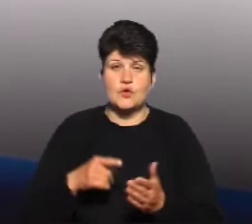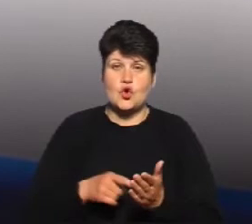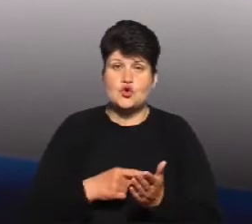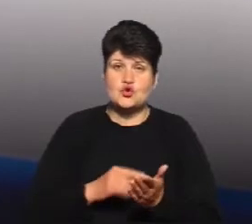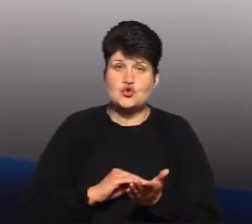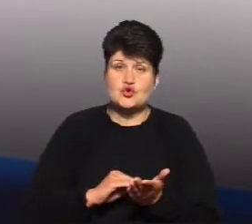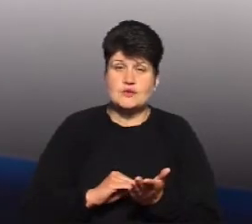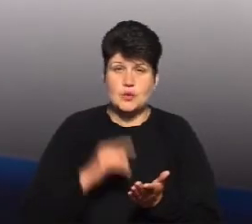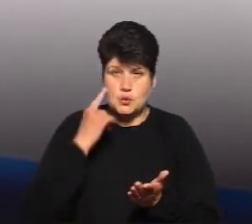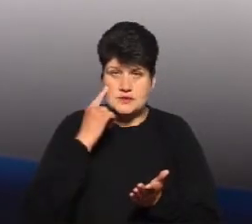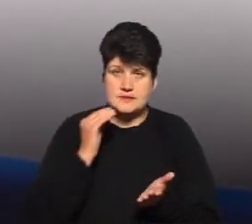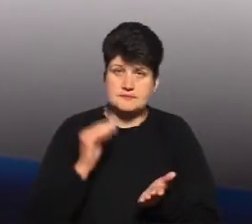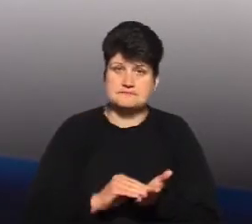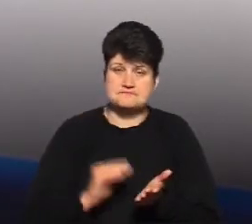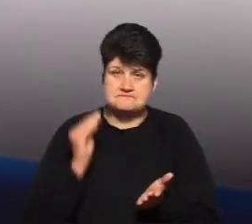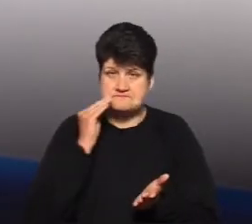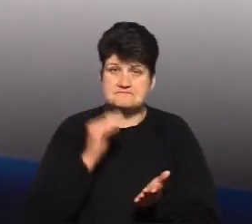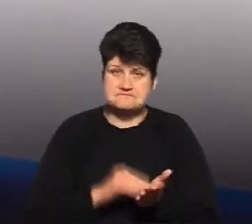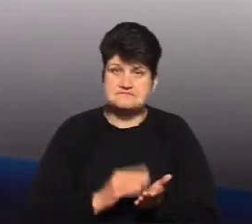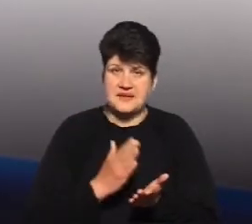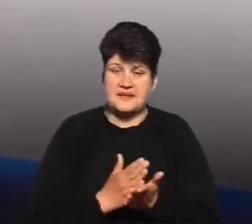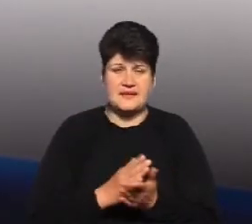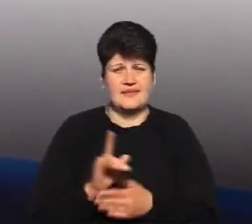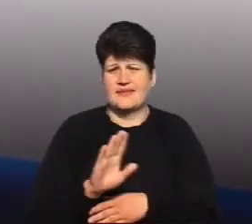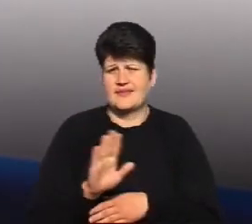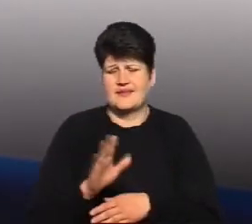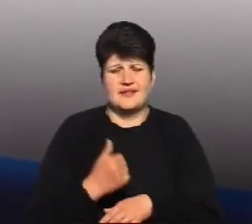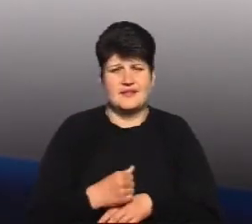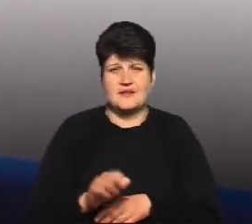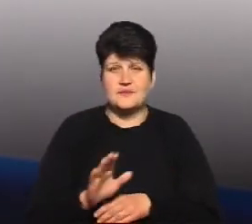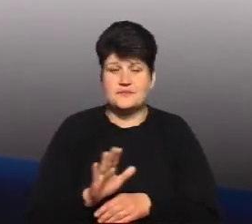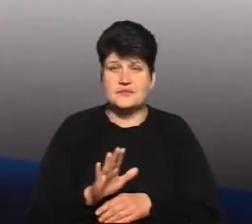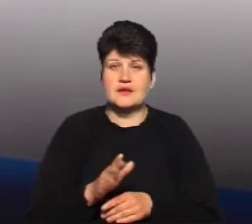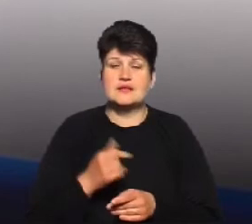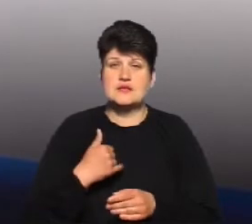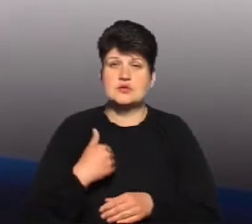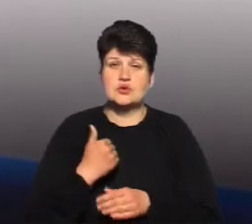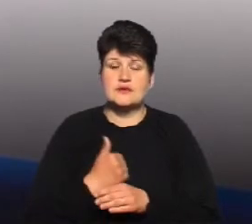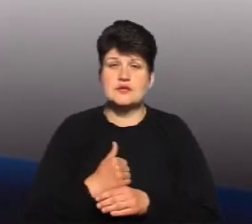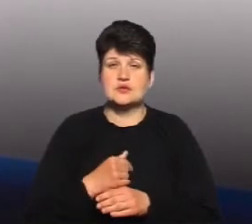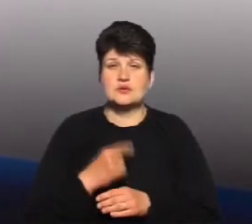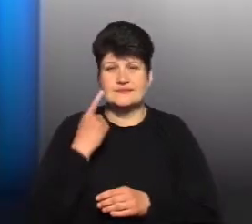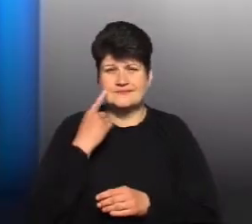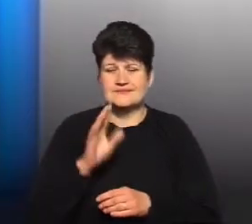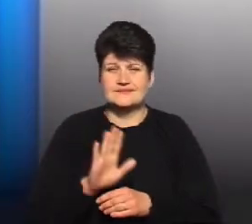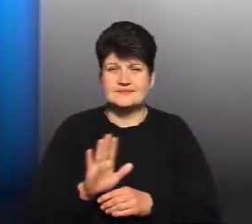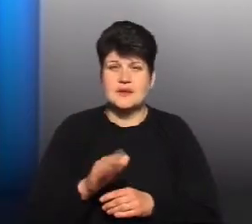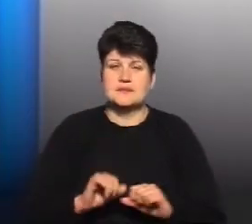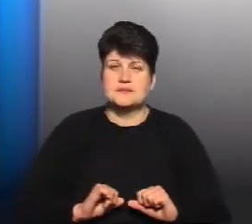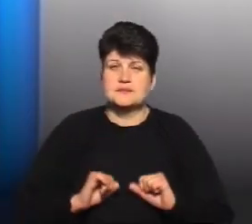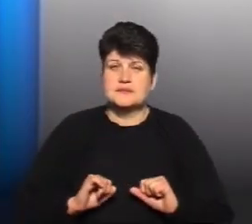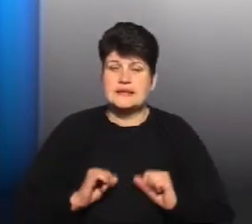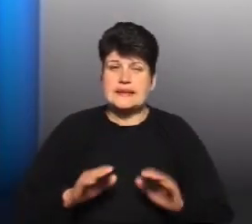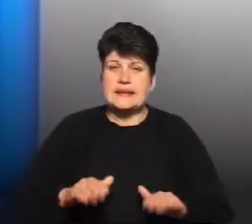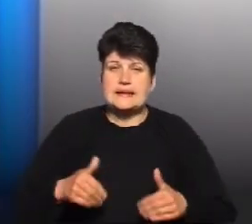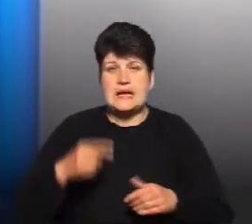є? Чи це не головна? Напевно, це не головна. У нас стратегія, щоб оцінити, ми прагнемо тільки надати знання,